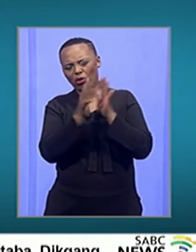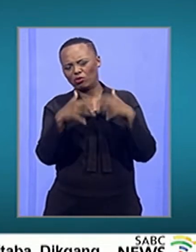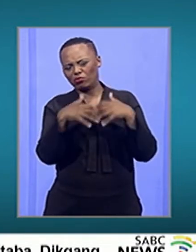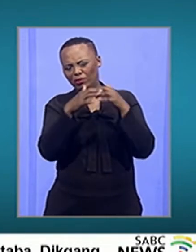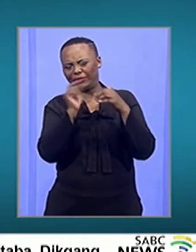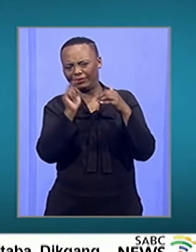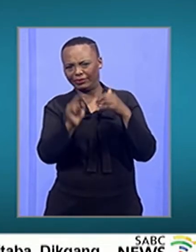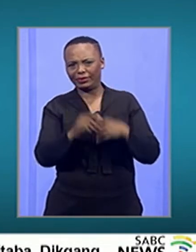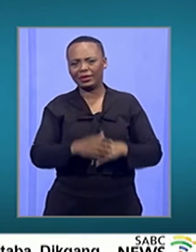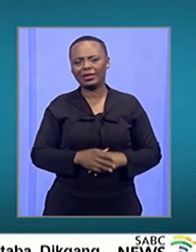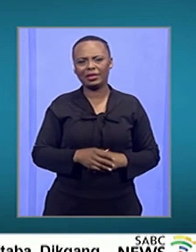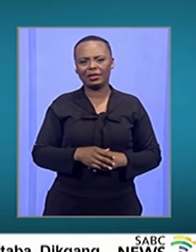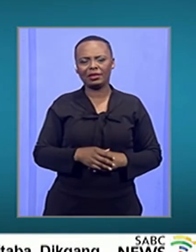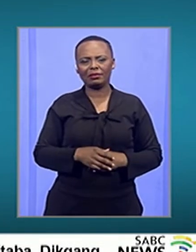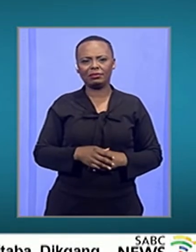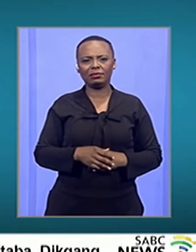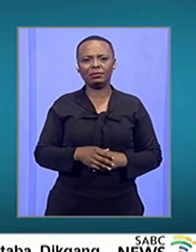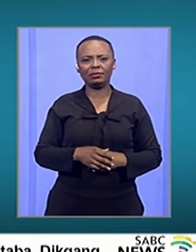tše.